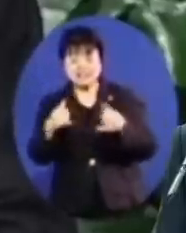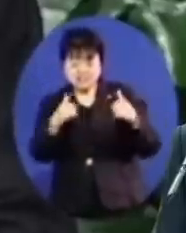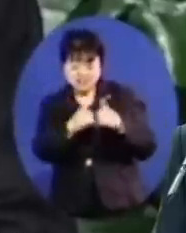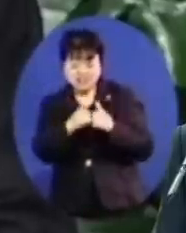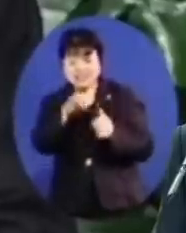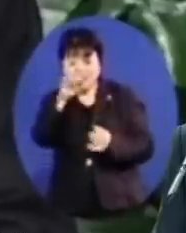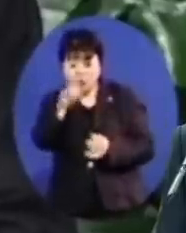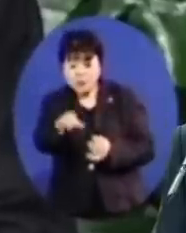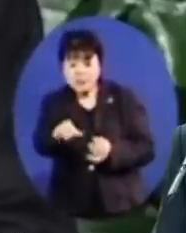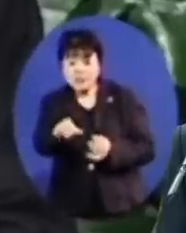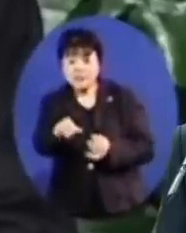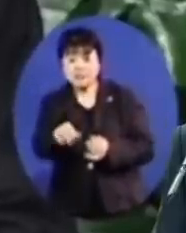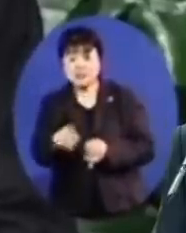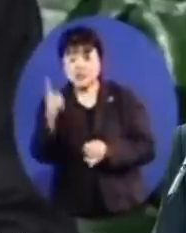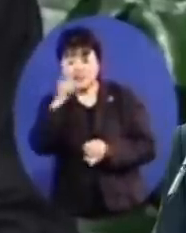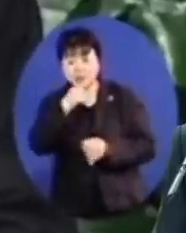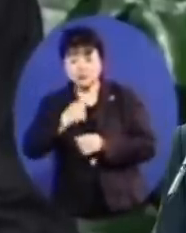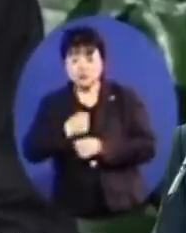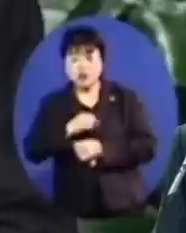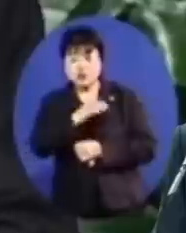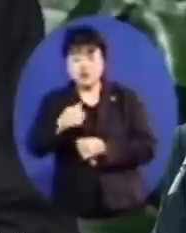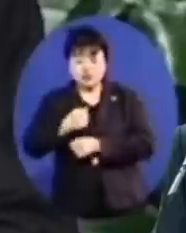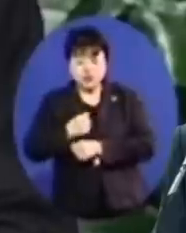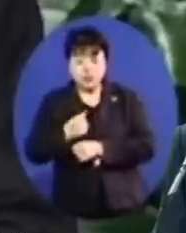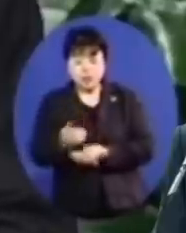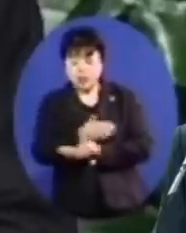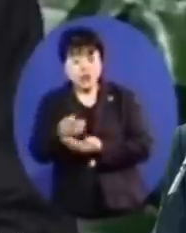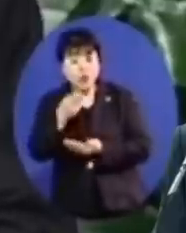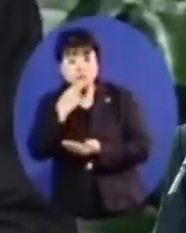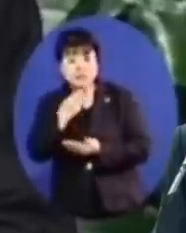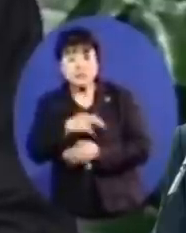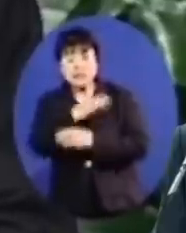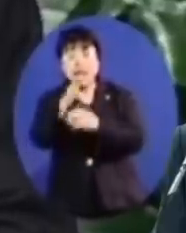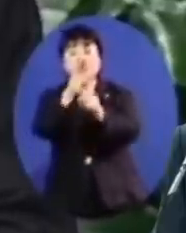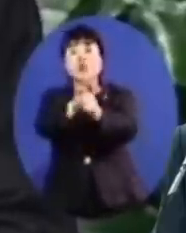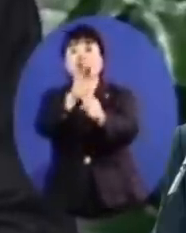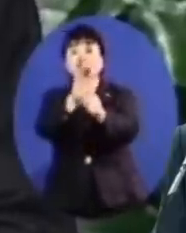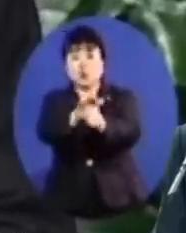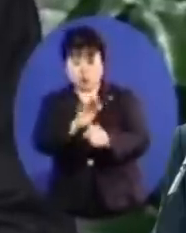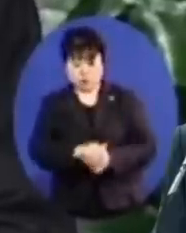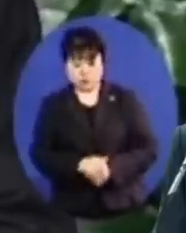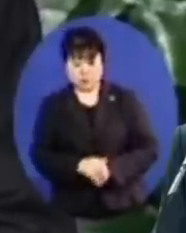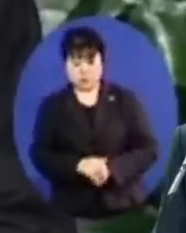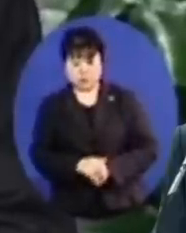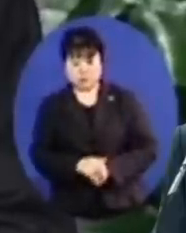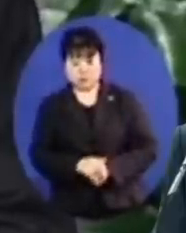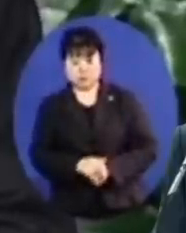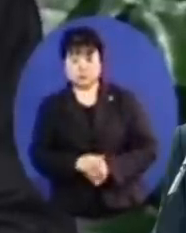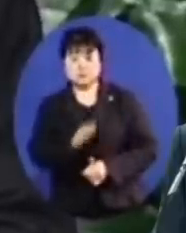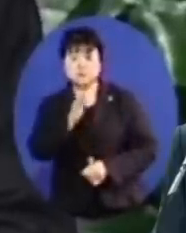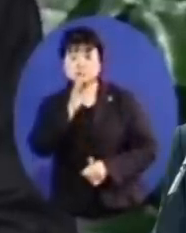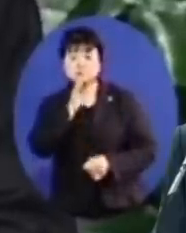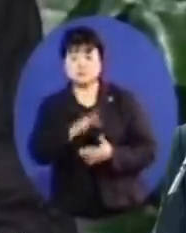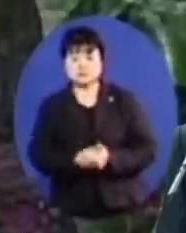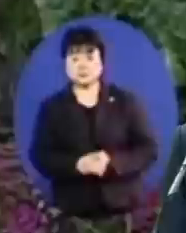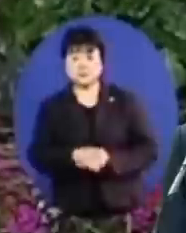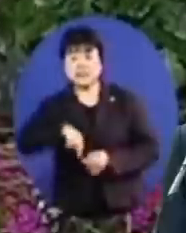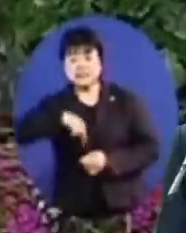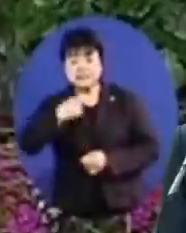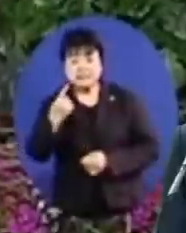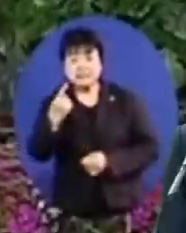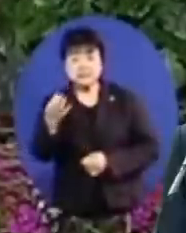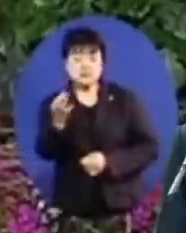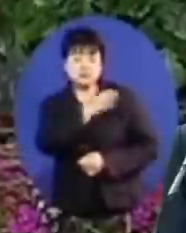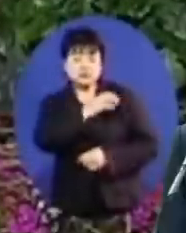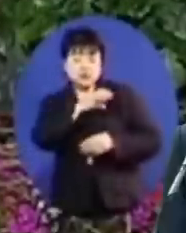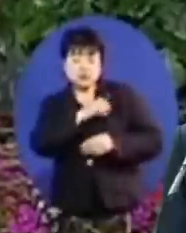전쟁터에서 적군이나 악원의 사랑과 도움을 받은 것이 일로 말로 다 알 수 없는 것입니다. 자신의 부와